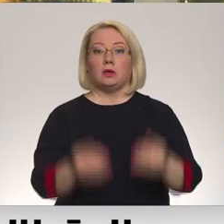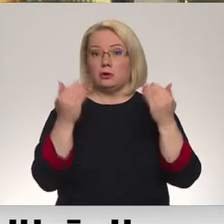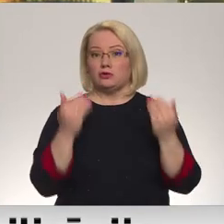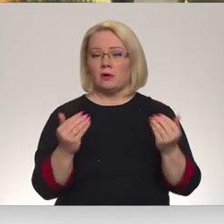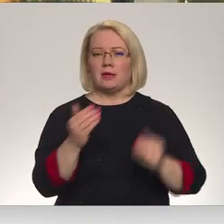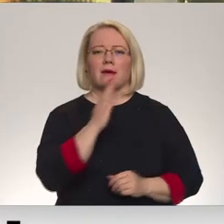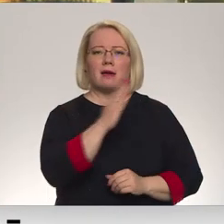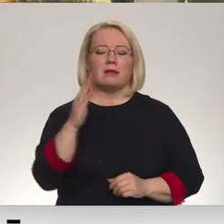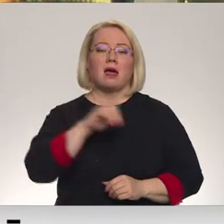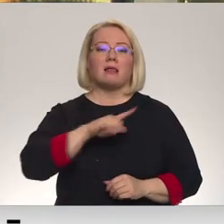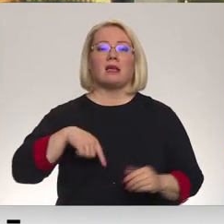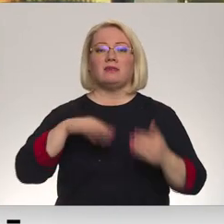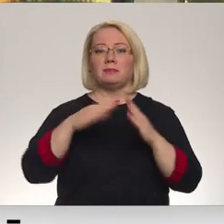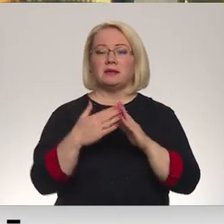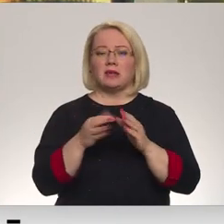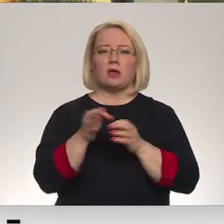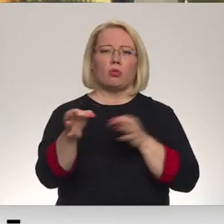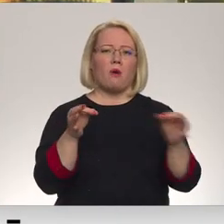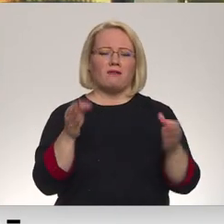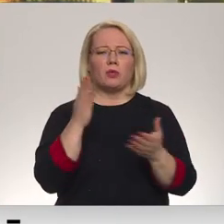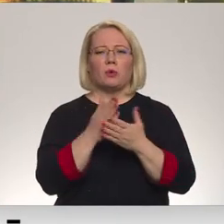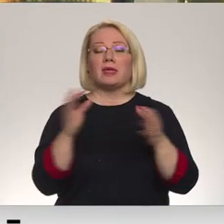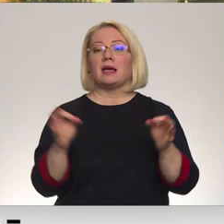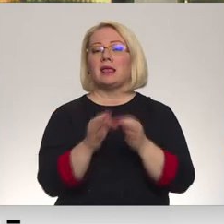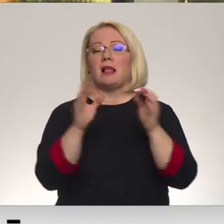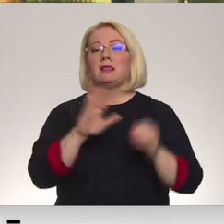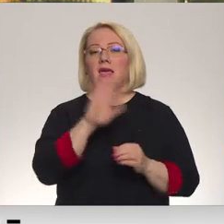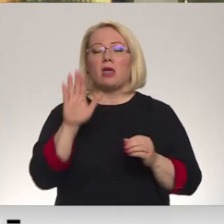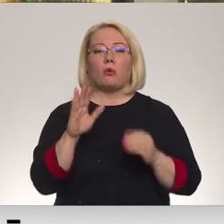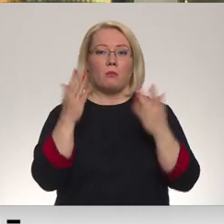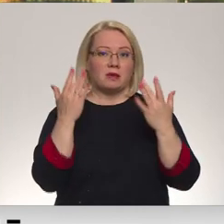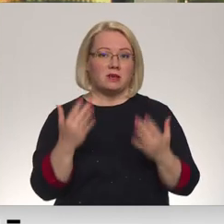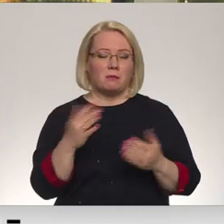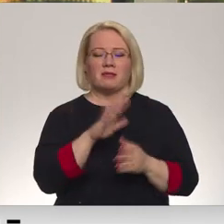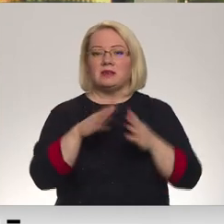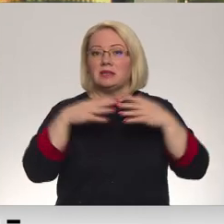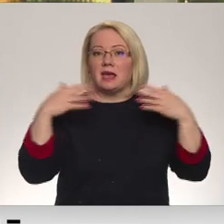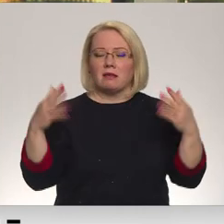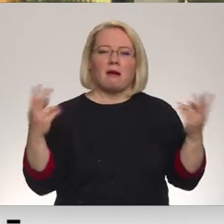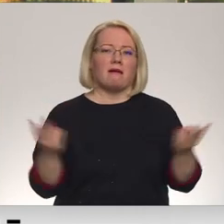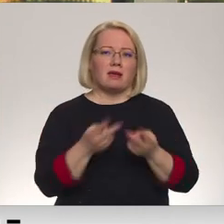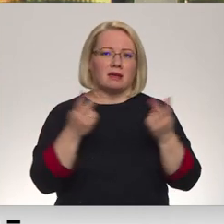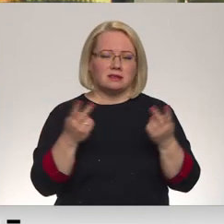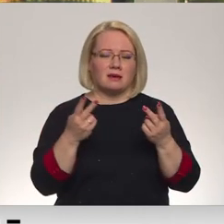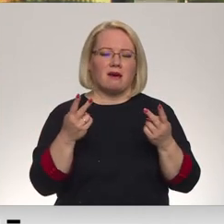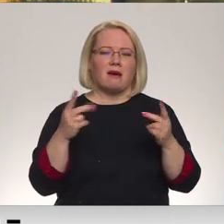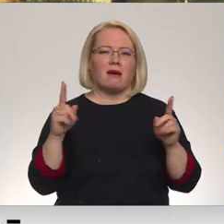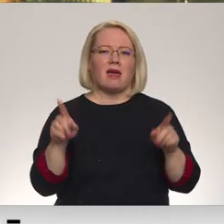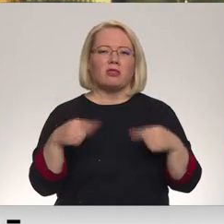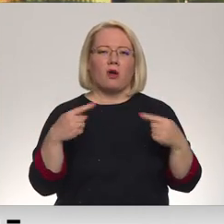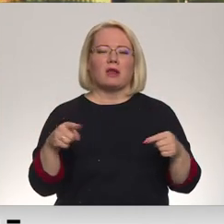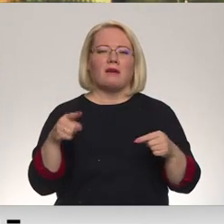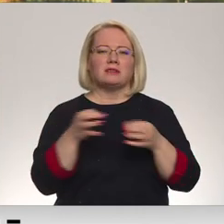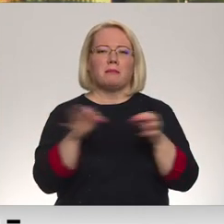Šodien ik katrā Latvijas pilsētā un novadā notiek dažādi lieldienu pasākumi, bet pats vērienīgākais, kā jau ierasts, etnogrāfiskajā